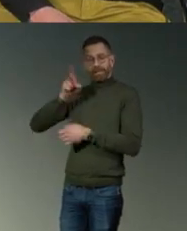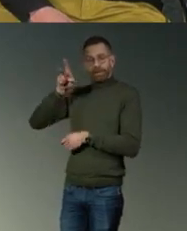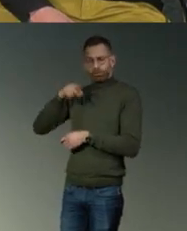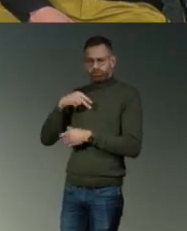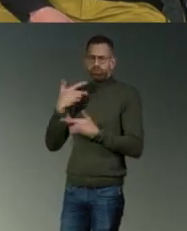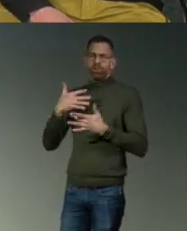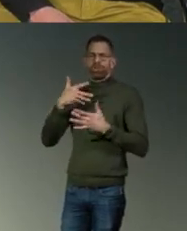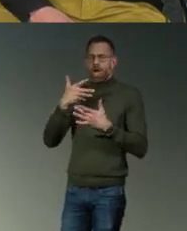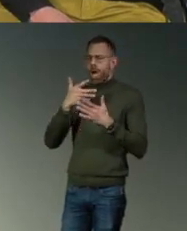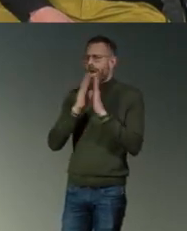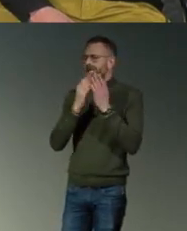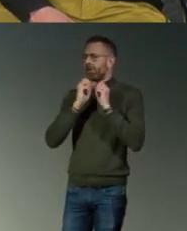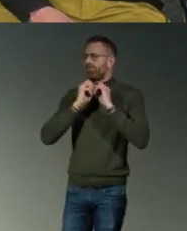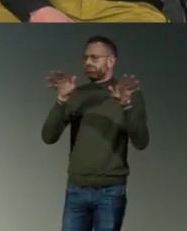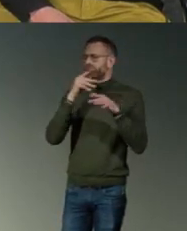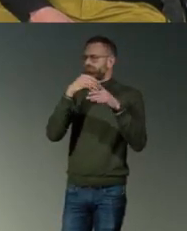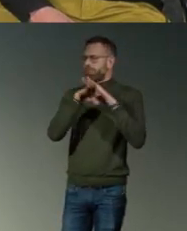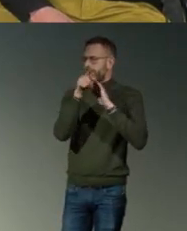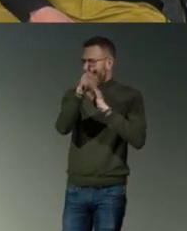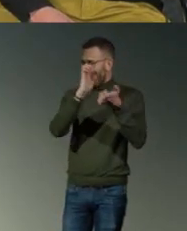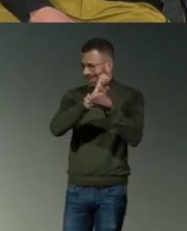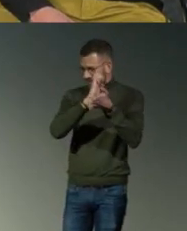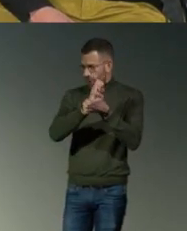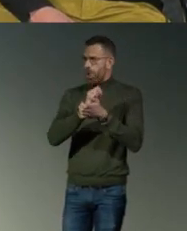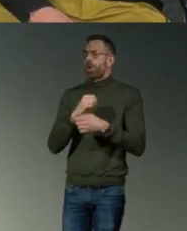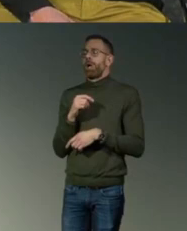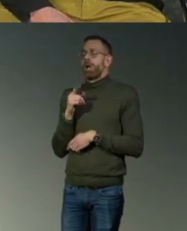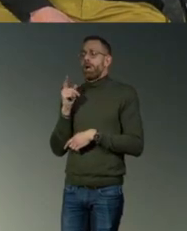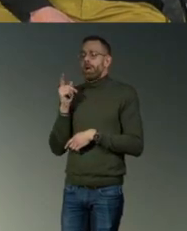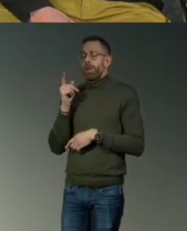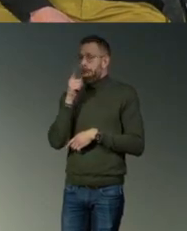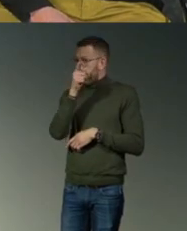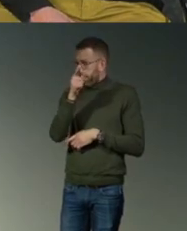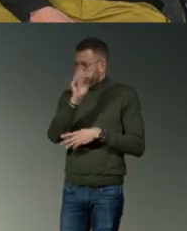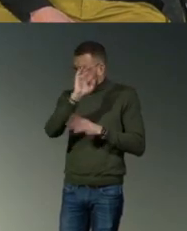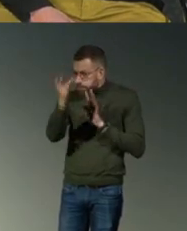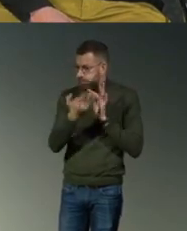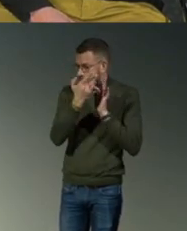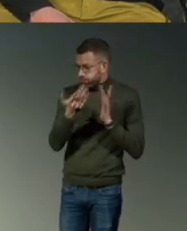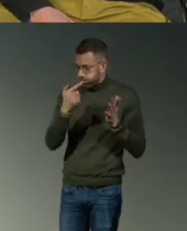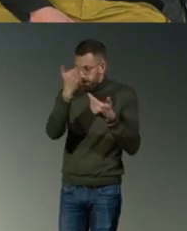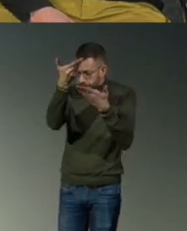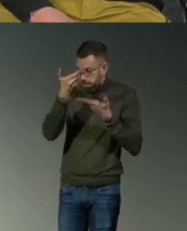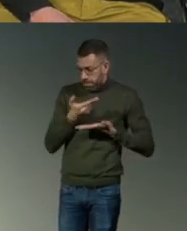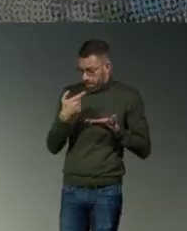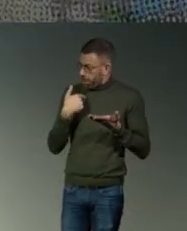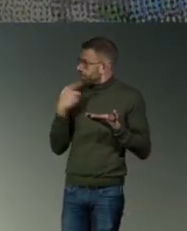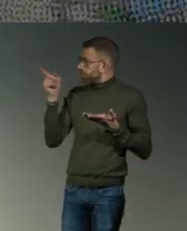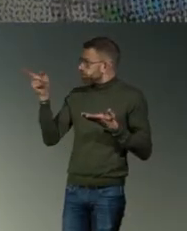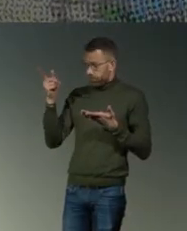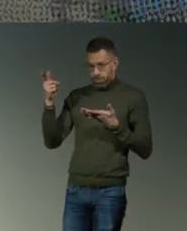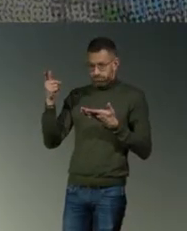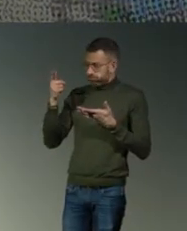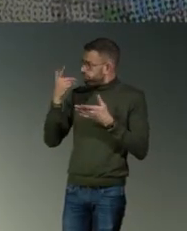avec Cambourakis, que j'avais écrit à quatre mains avec Wendy Delhomme. Donc quand Laurence m'appelait pour me proposer de m'inscrire dans cette